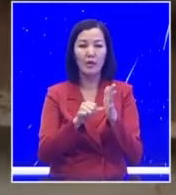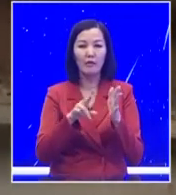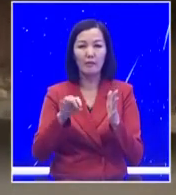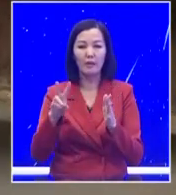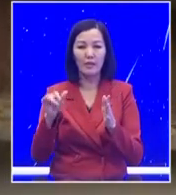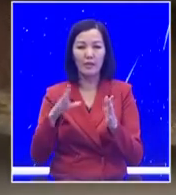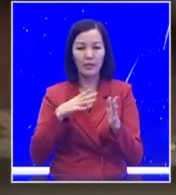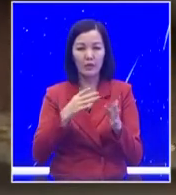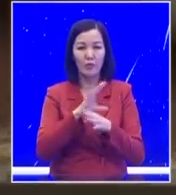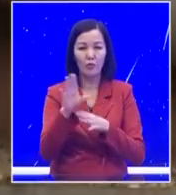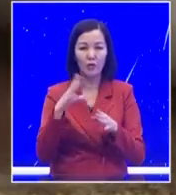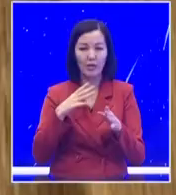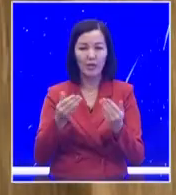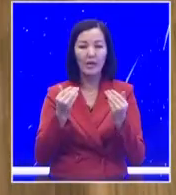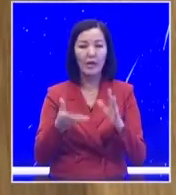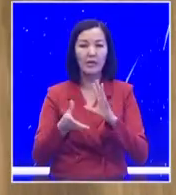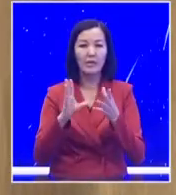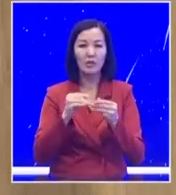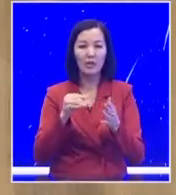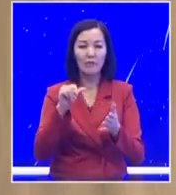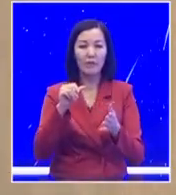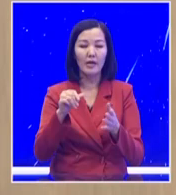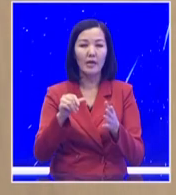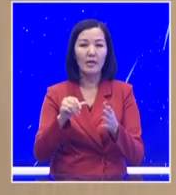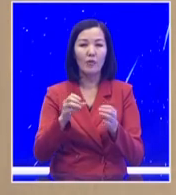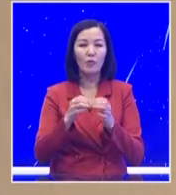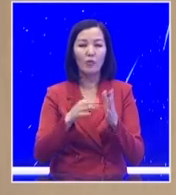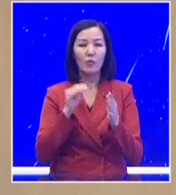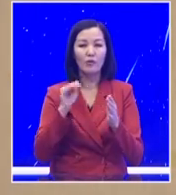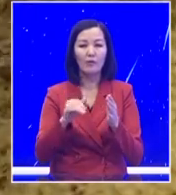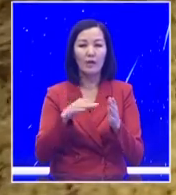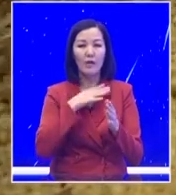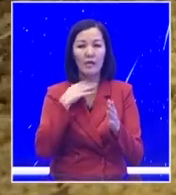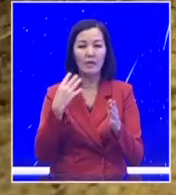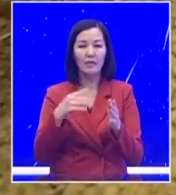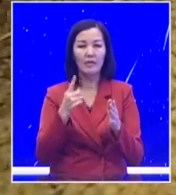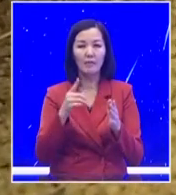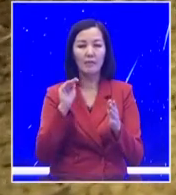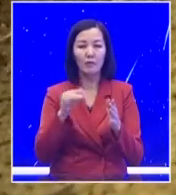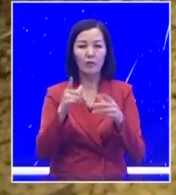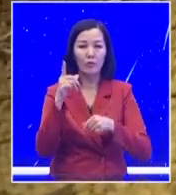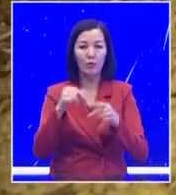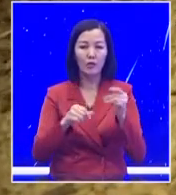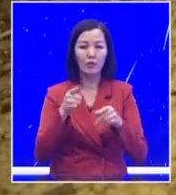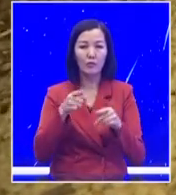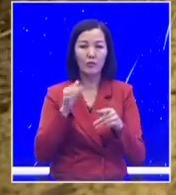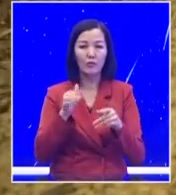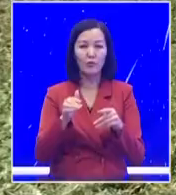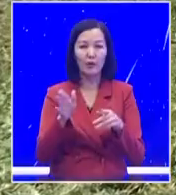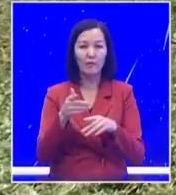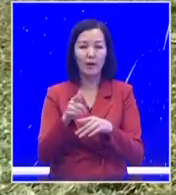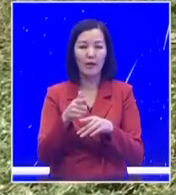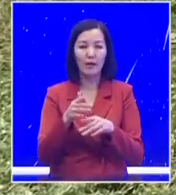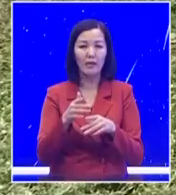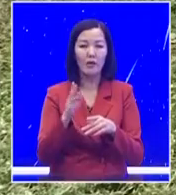теңгеге жуық өнім өндірілген. Жалпы есептік мерзімде 19 мыңға жуық ет, 41 мың тонна сүт, 1 тонна балық пен